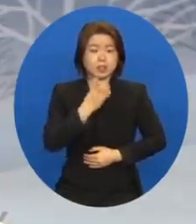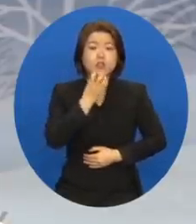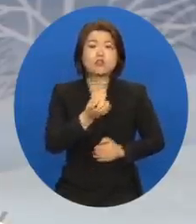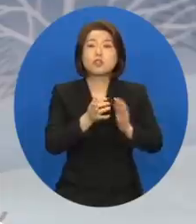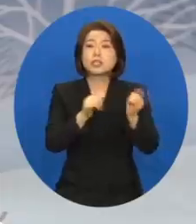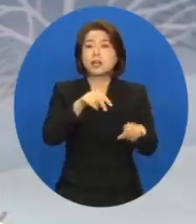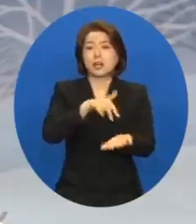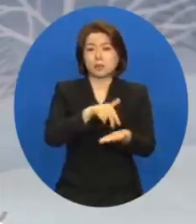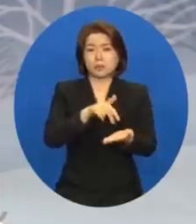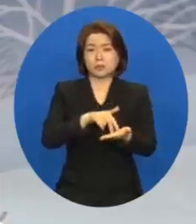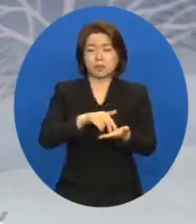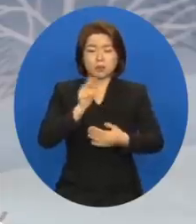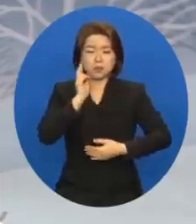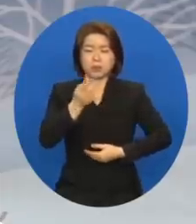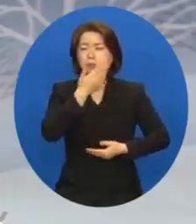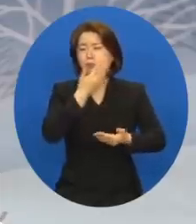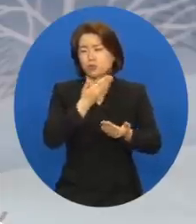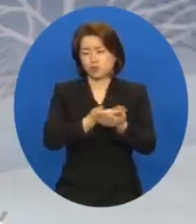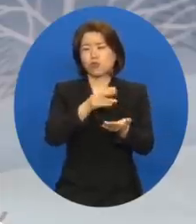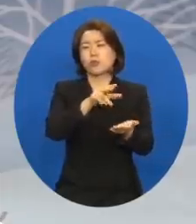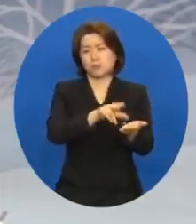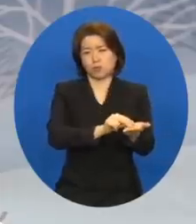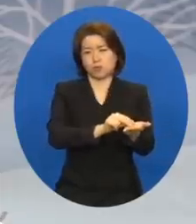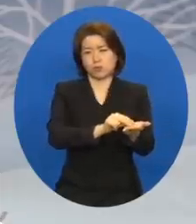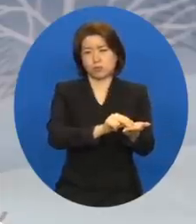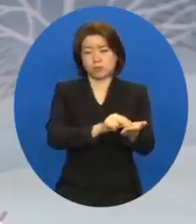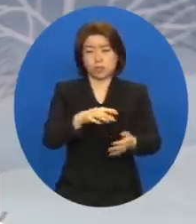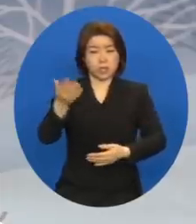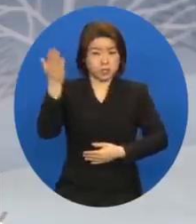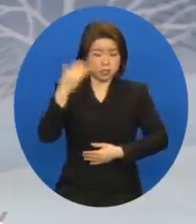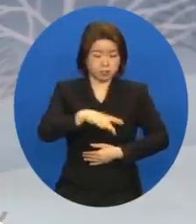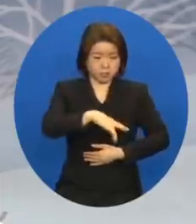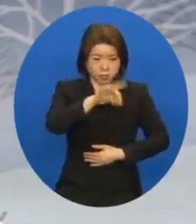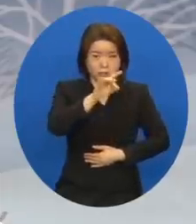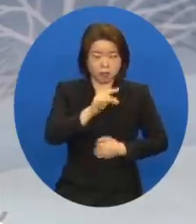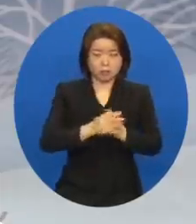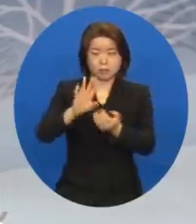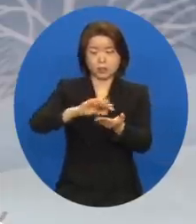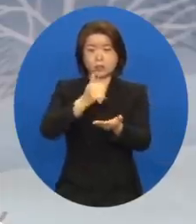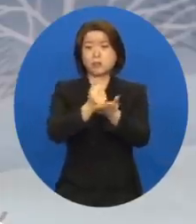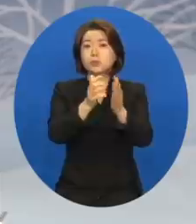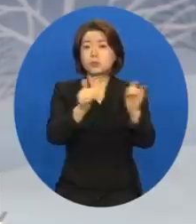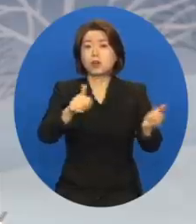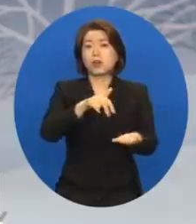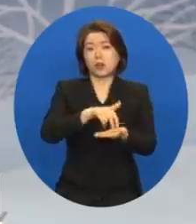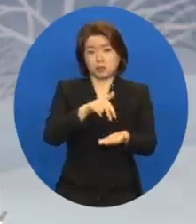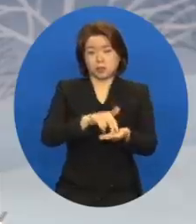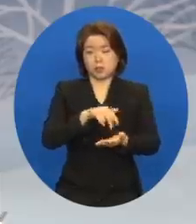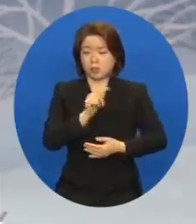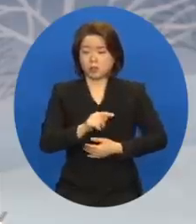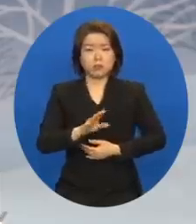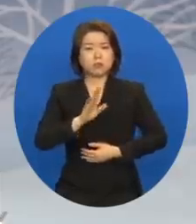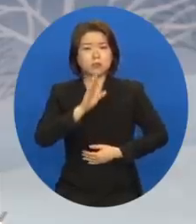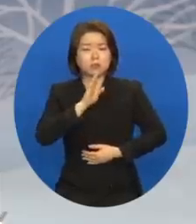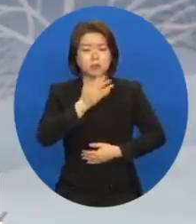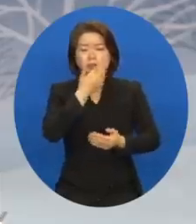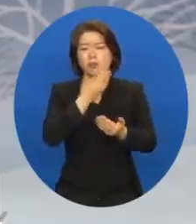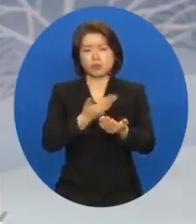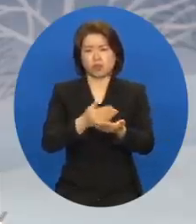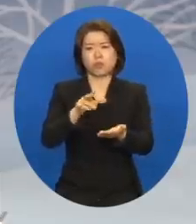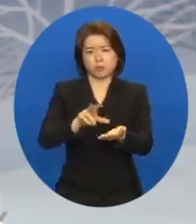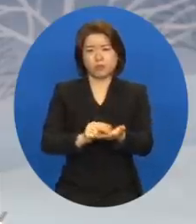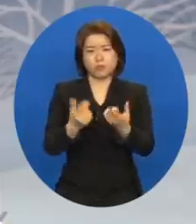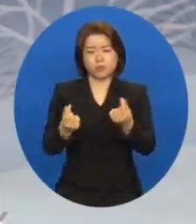대단히 중요한 문제였고 초기 우리 그리스도인들에게도 이것은 대단히 중요한